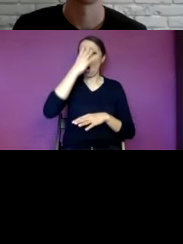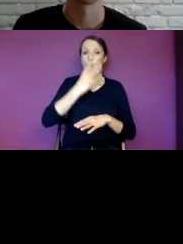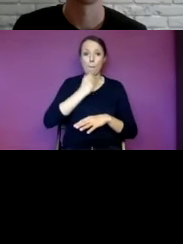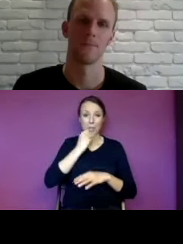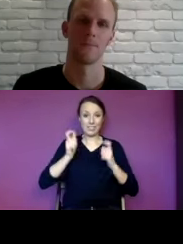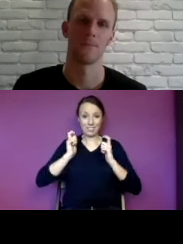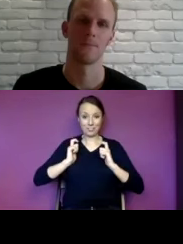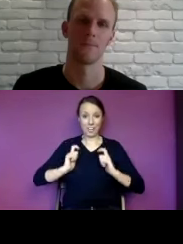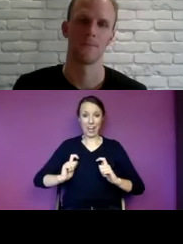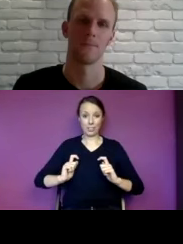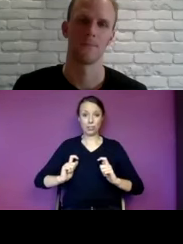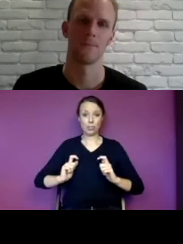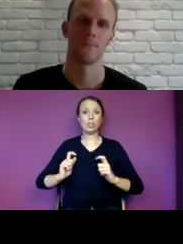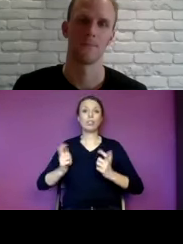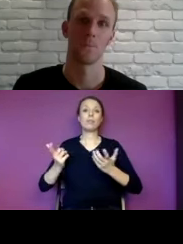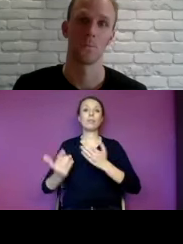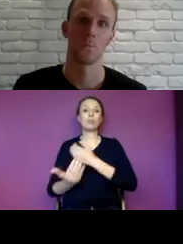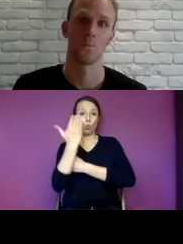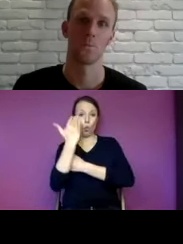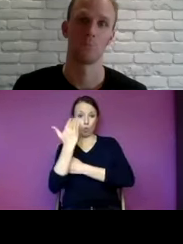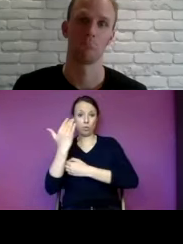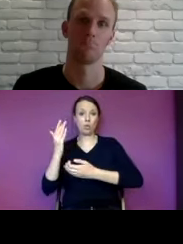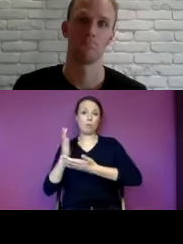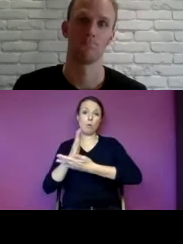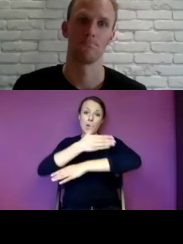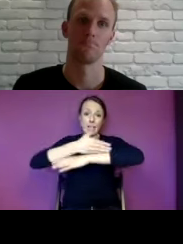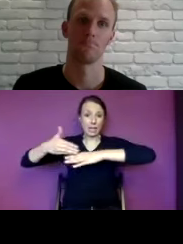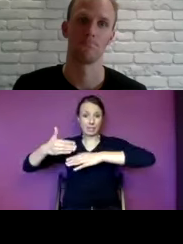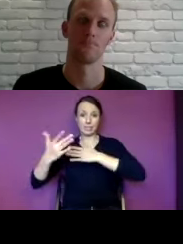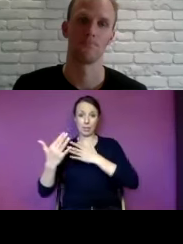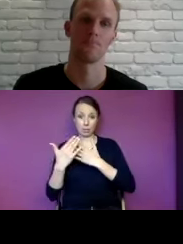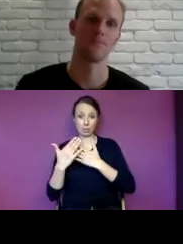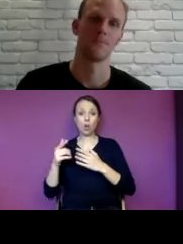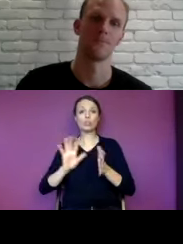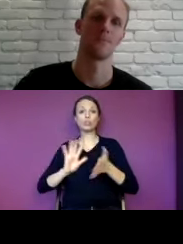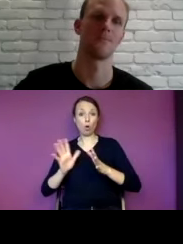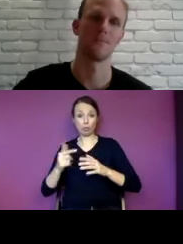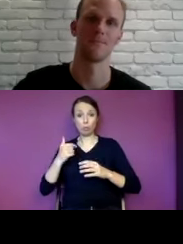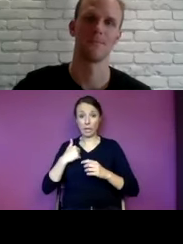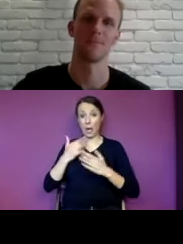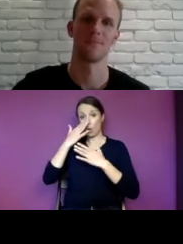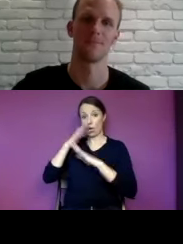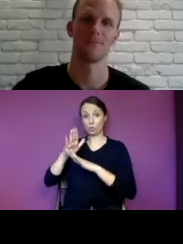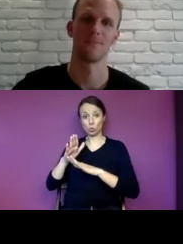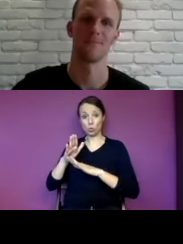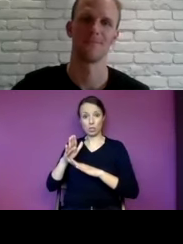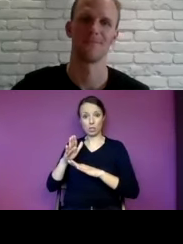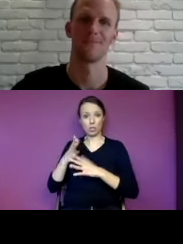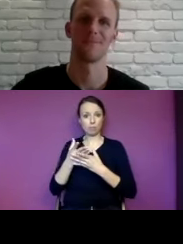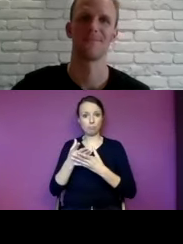Fotograficzny. O, Chyba nam zginęła pani Agnieszka.